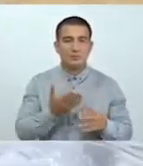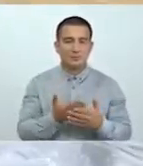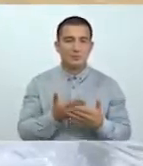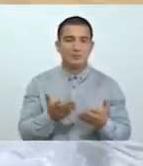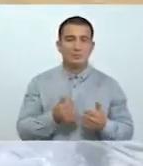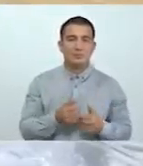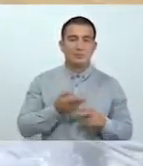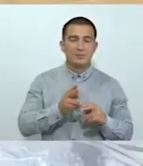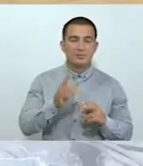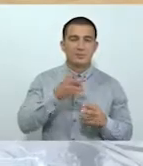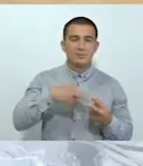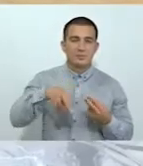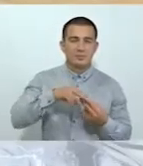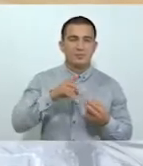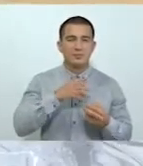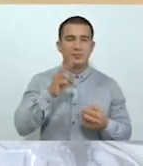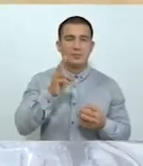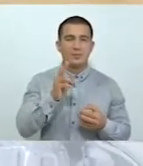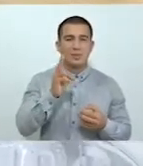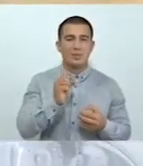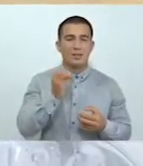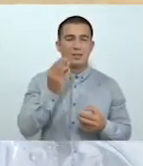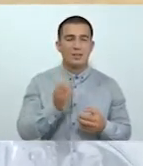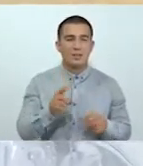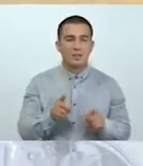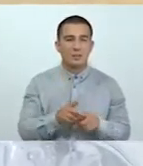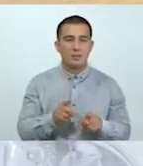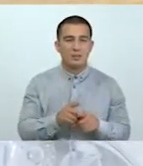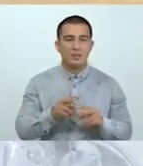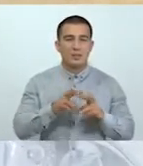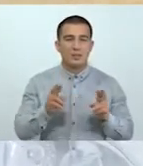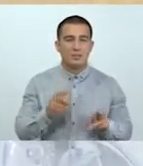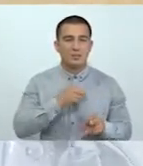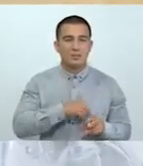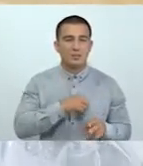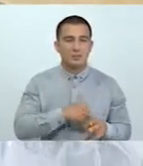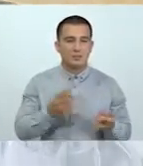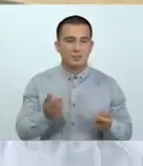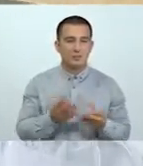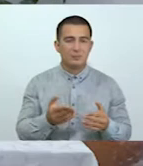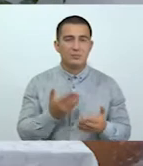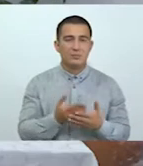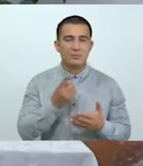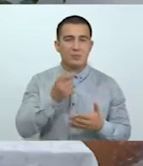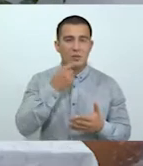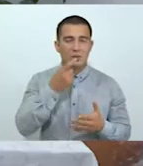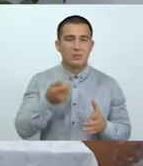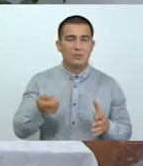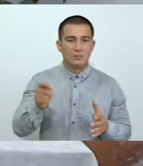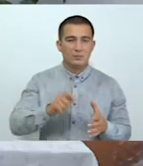Bir xil massa bo'lguncha bo'tqasimon kashaga o'xshab chiqish kerak. Mana yana 1 osh qoshiq un solaman.